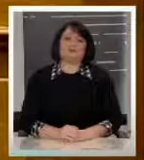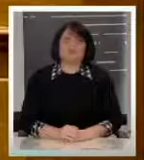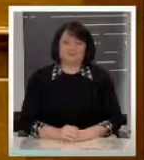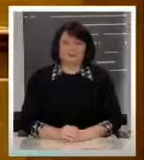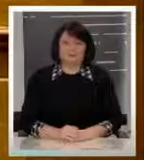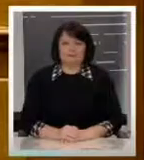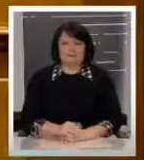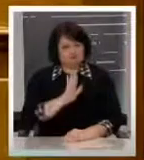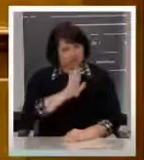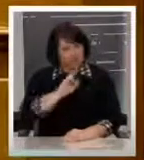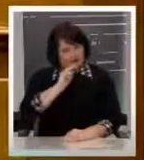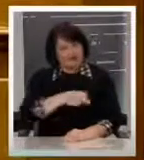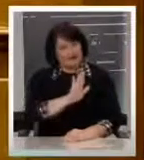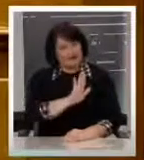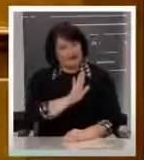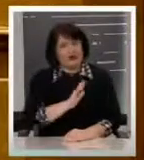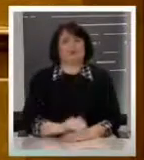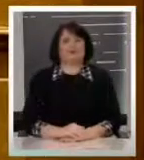Θα σας απαντήσω και σε αυτό.